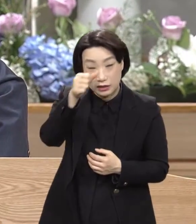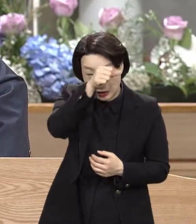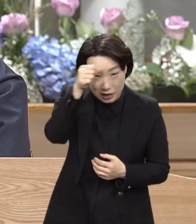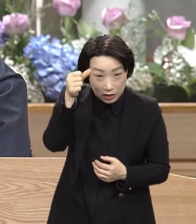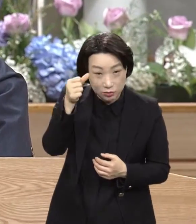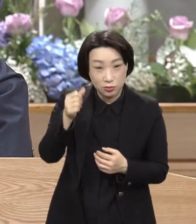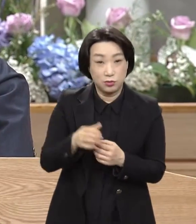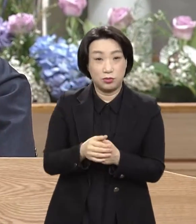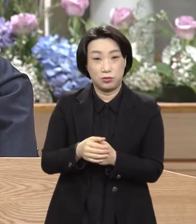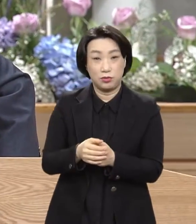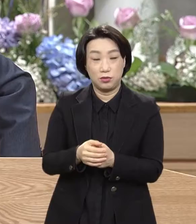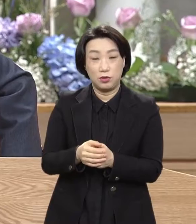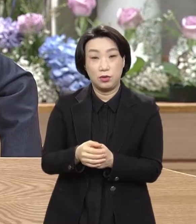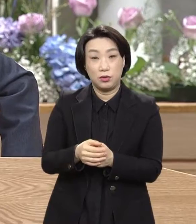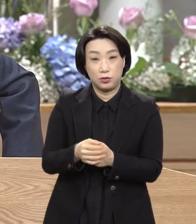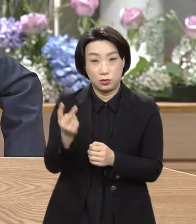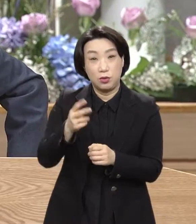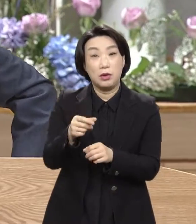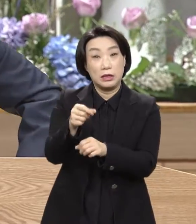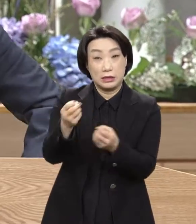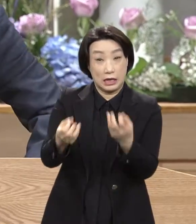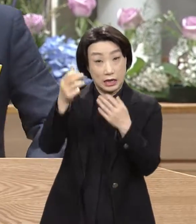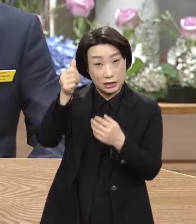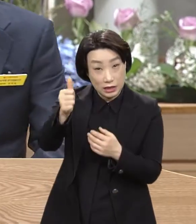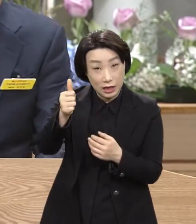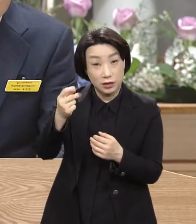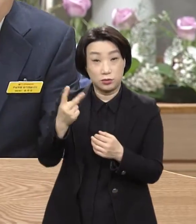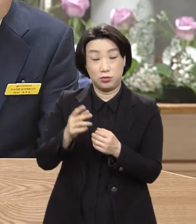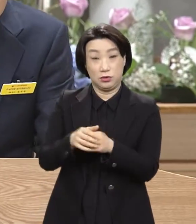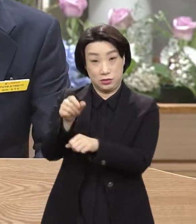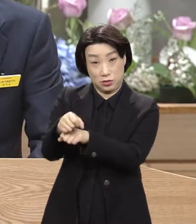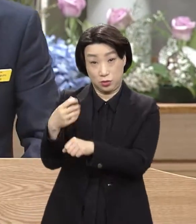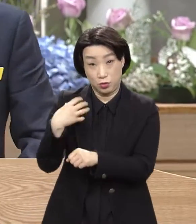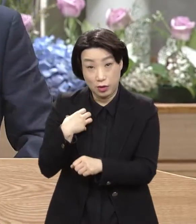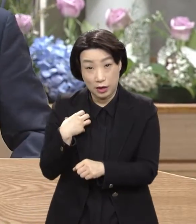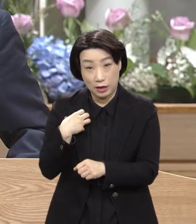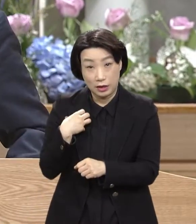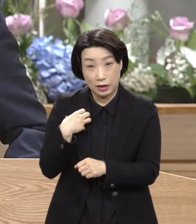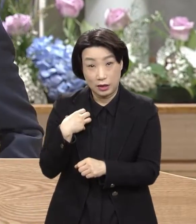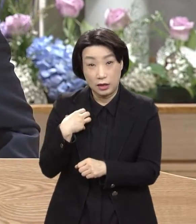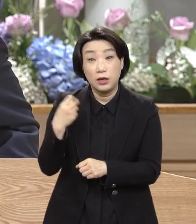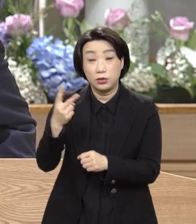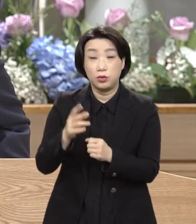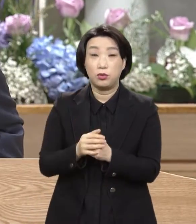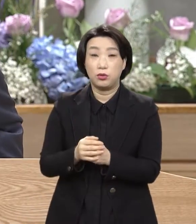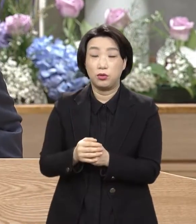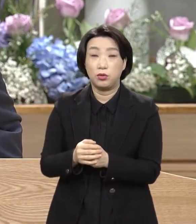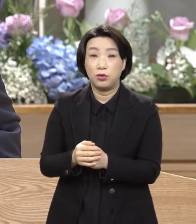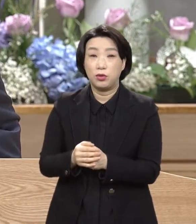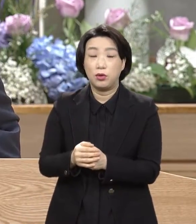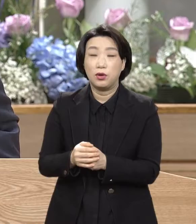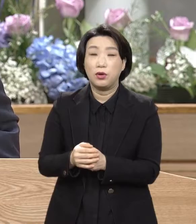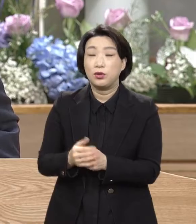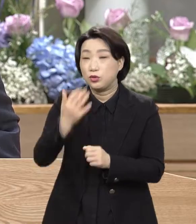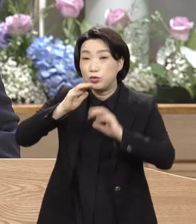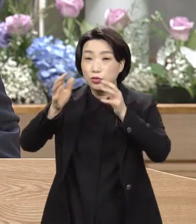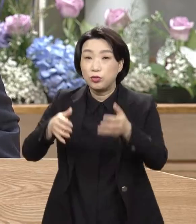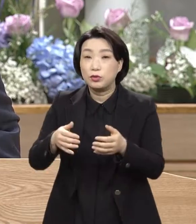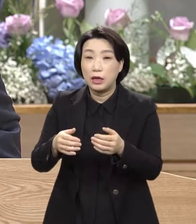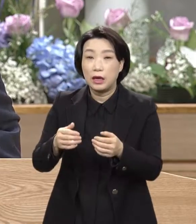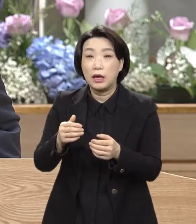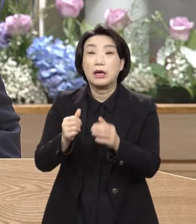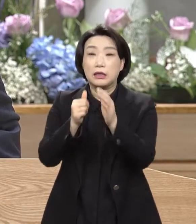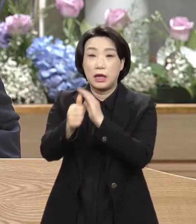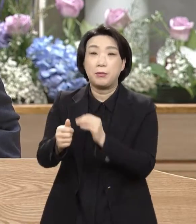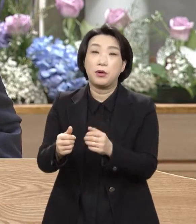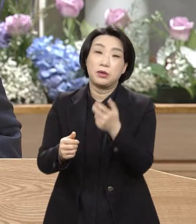장로, 그리고 제사장, 서기관, 그리고 그 유대인들의